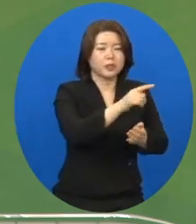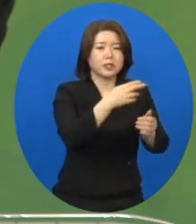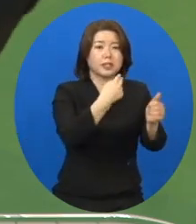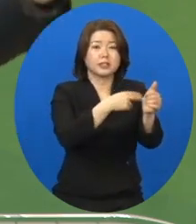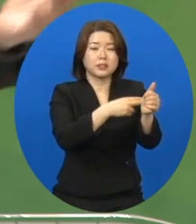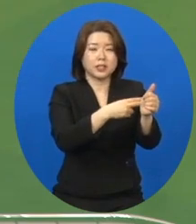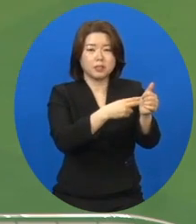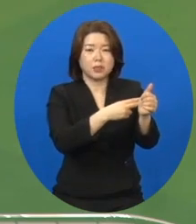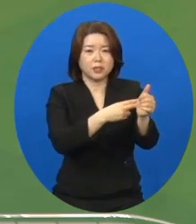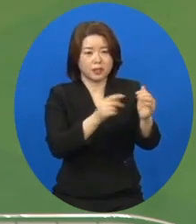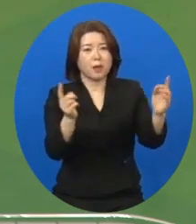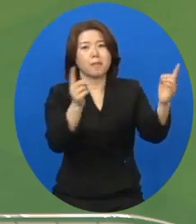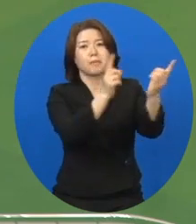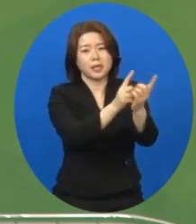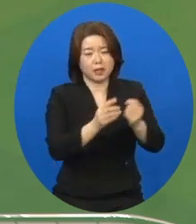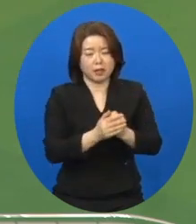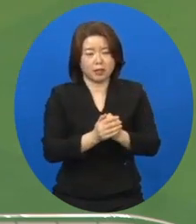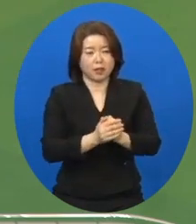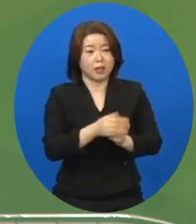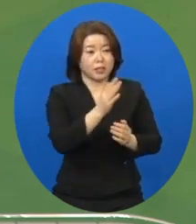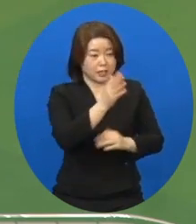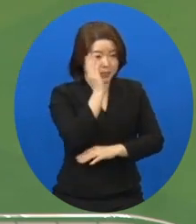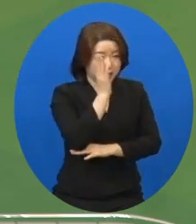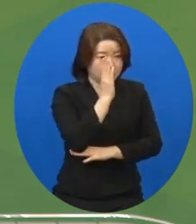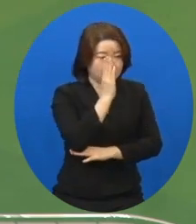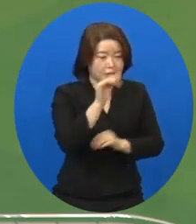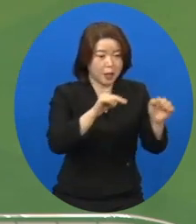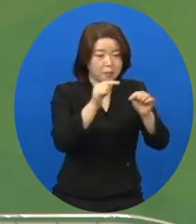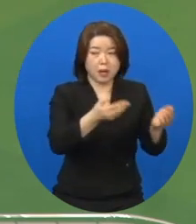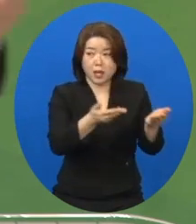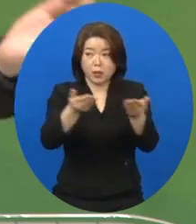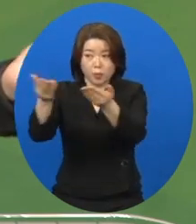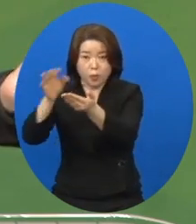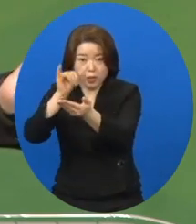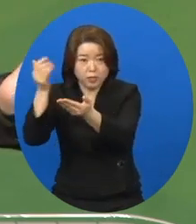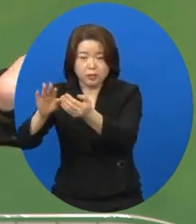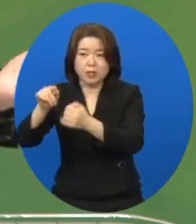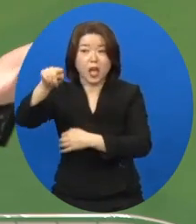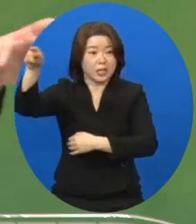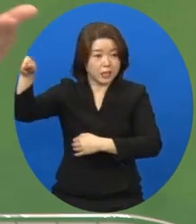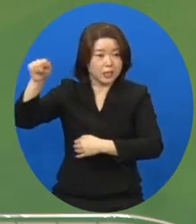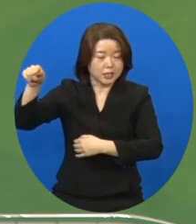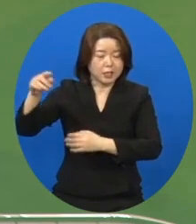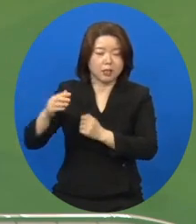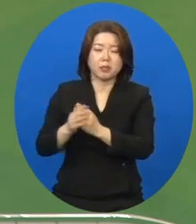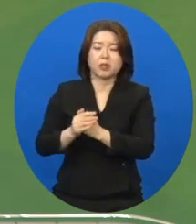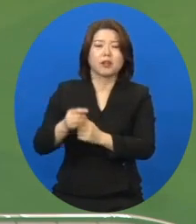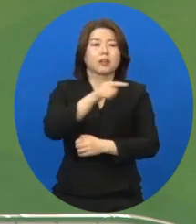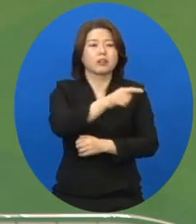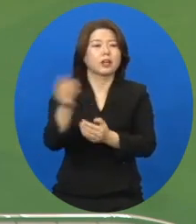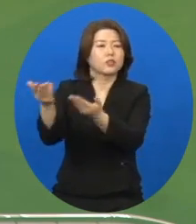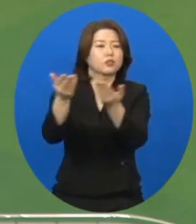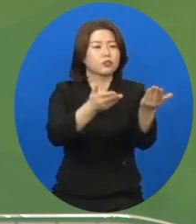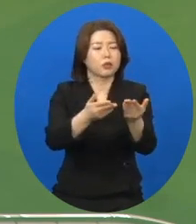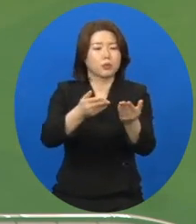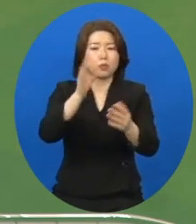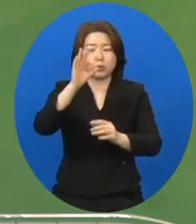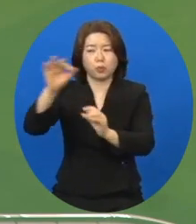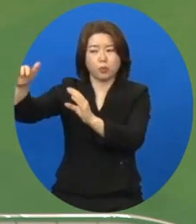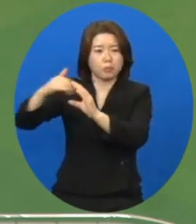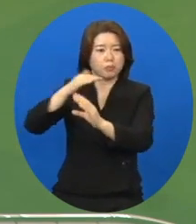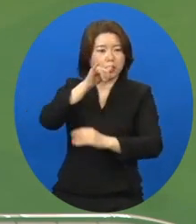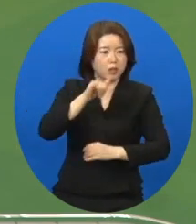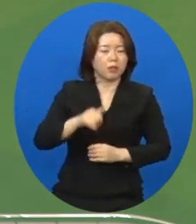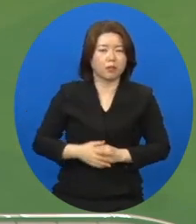이렇게 해서 당신의 강의 파일을 보내드렸는데 아, 그분이 당신에게 보내라고 돈을 송금해